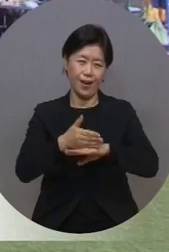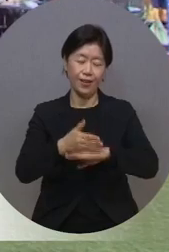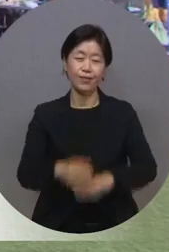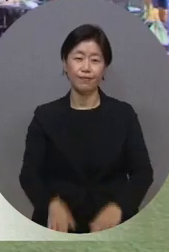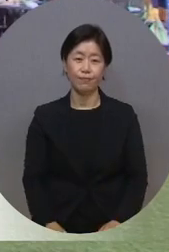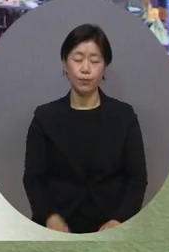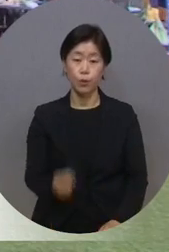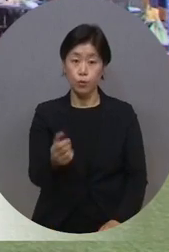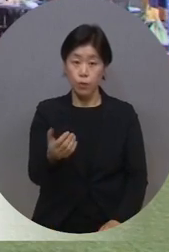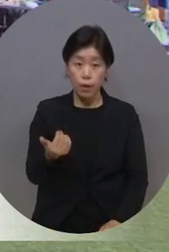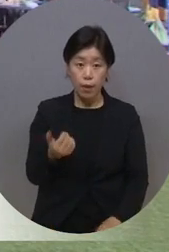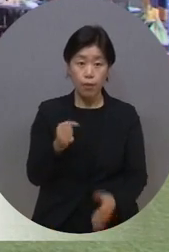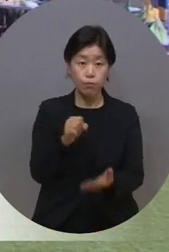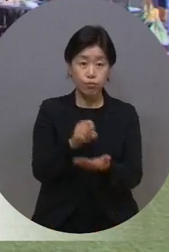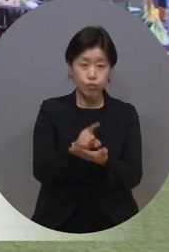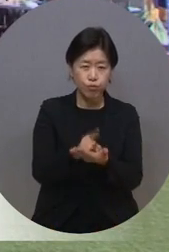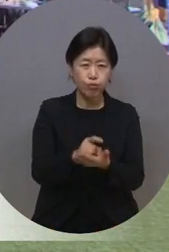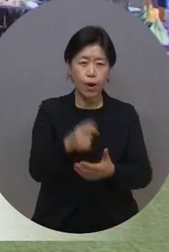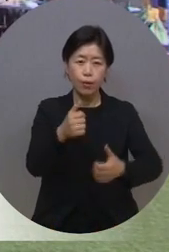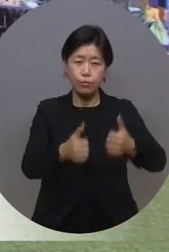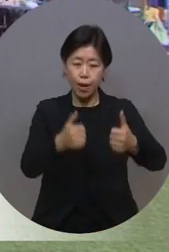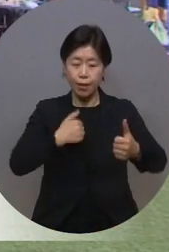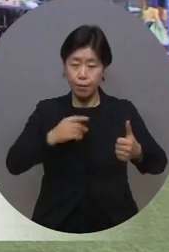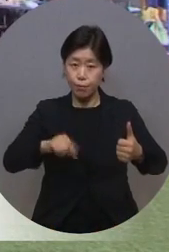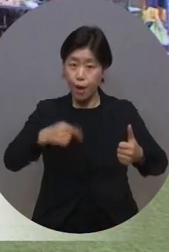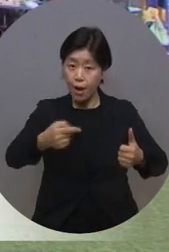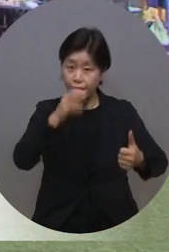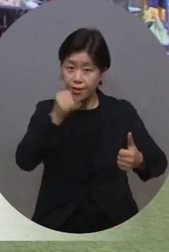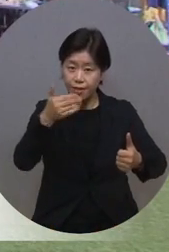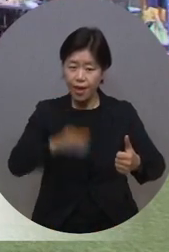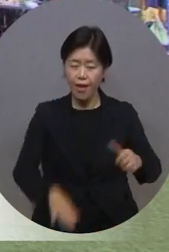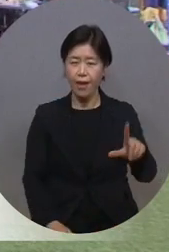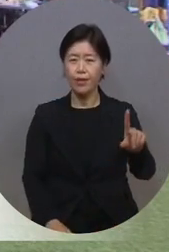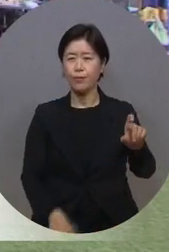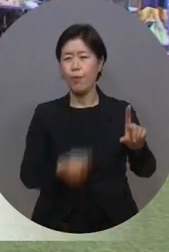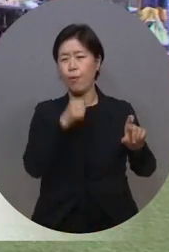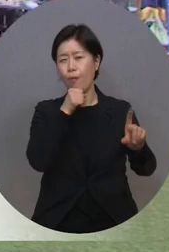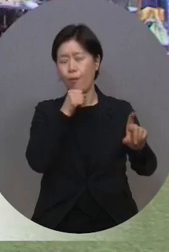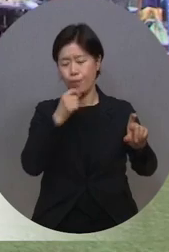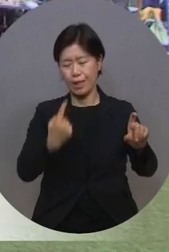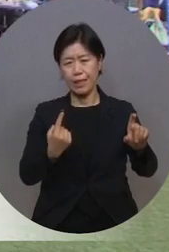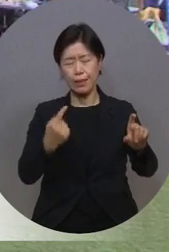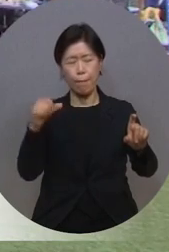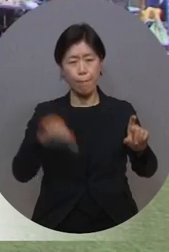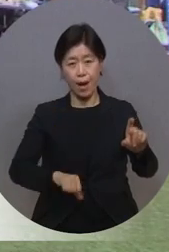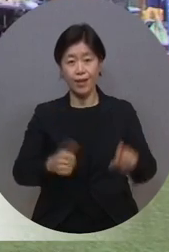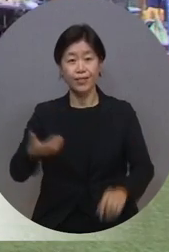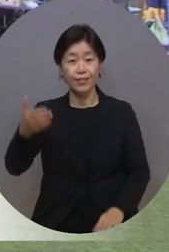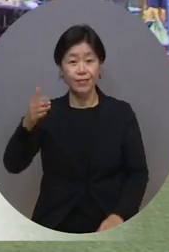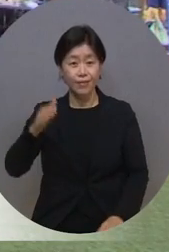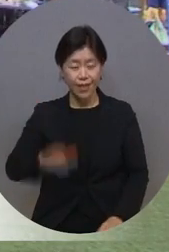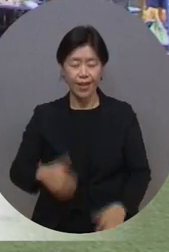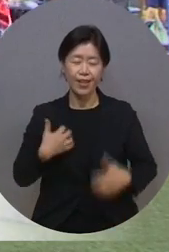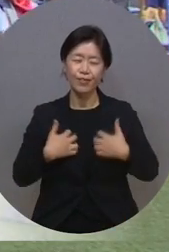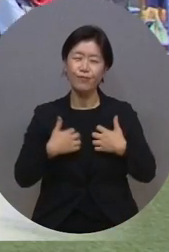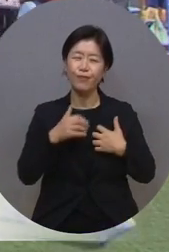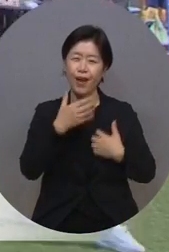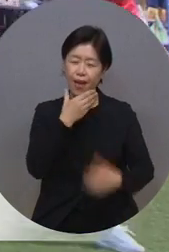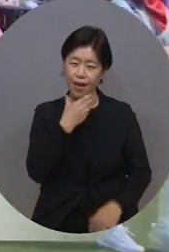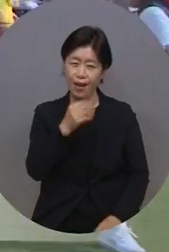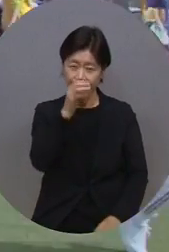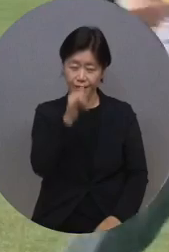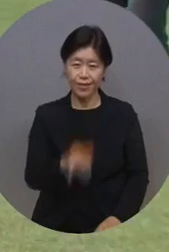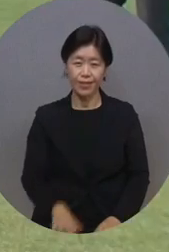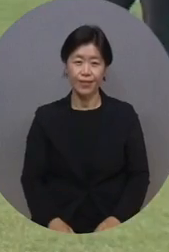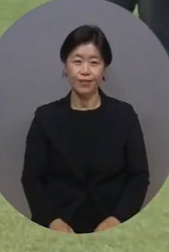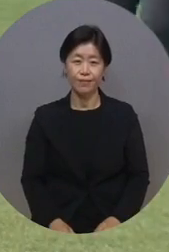행복합니다. 방금 축구 그 선수로 나왔는데 15대1로 졌습니다. 그래도 기쁘고 행복합니다. 오늘 너무 행복하고